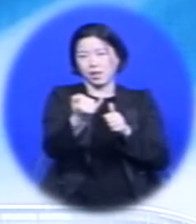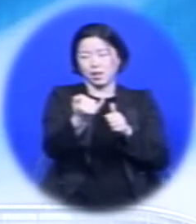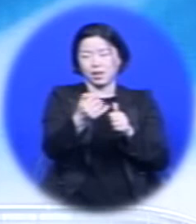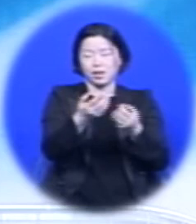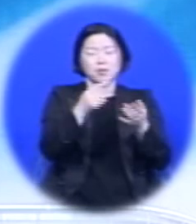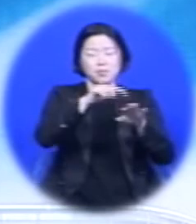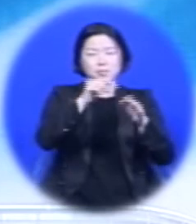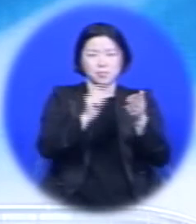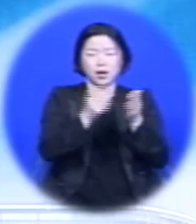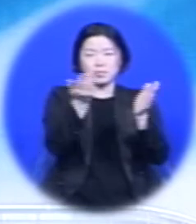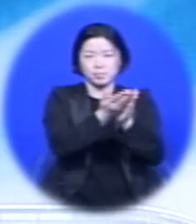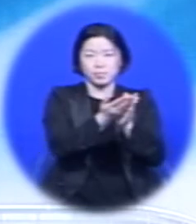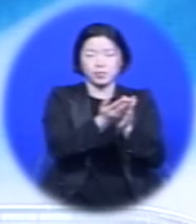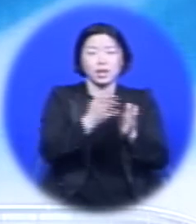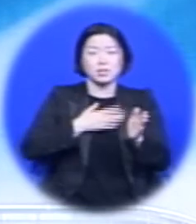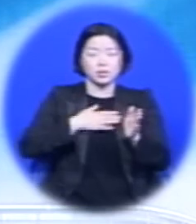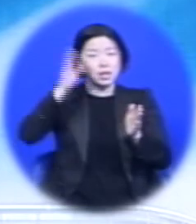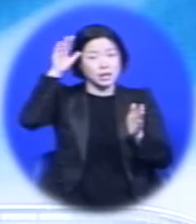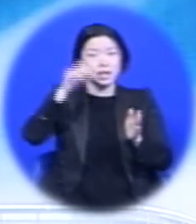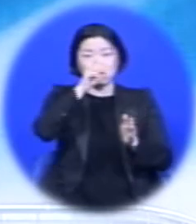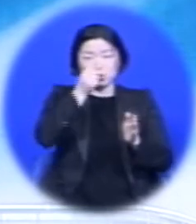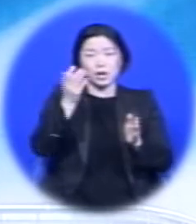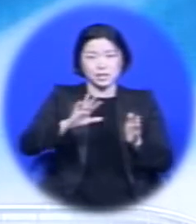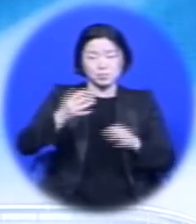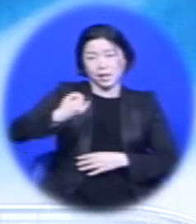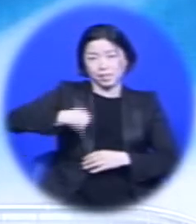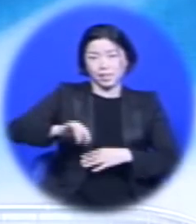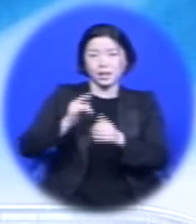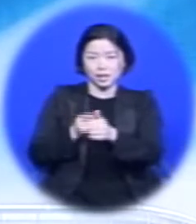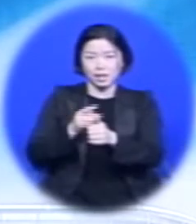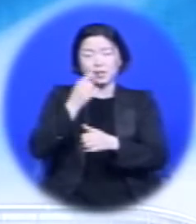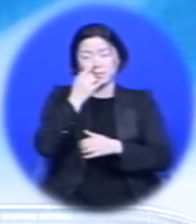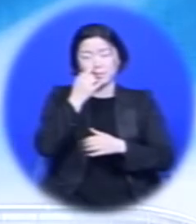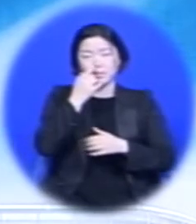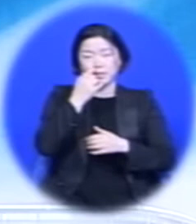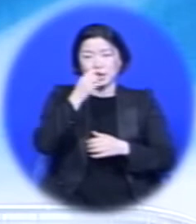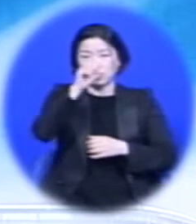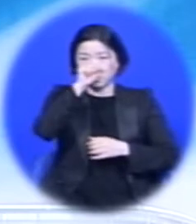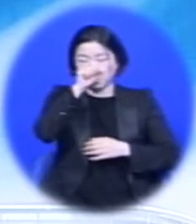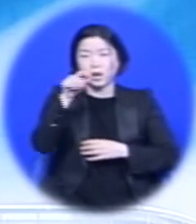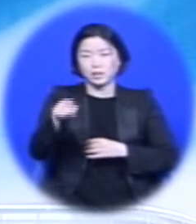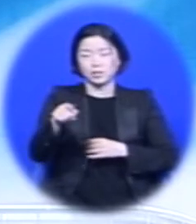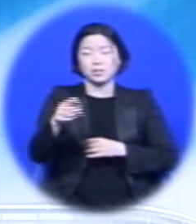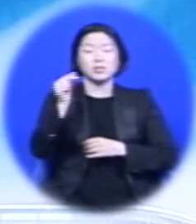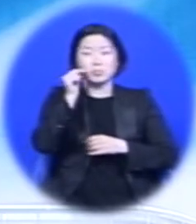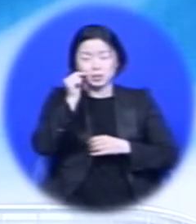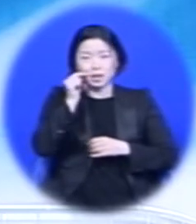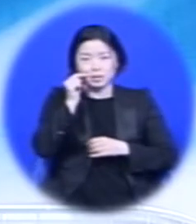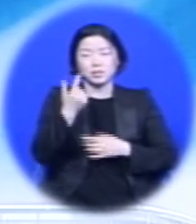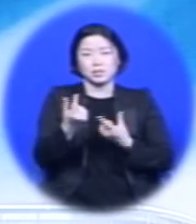좋아하는 그런 사람이지만 그러나 제 딸에게 좋아하는 것을 하지 못하는 것은